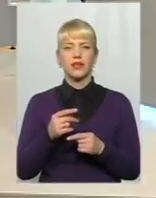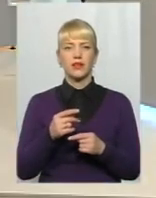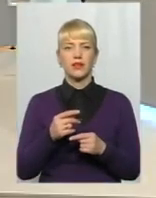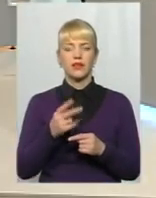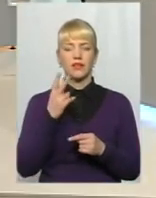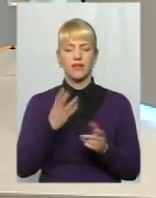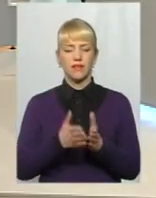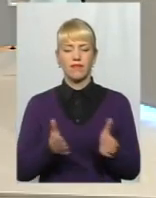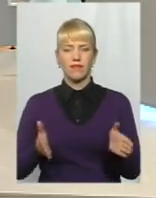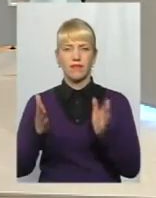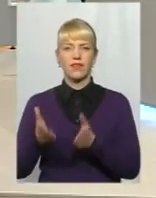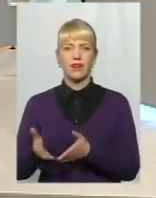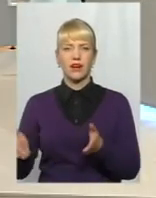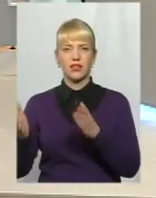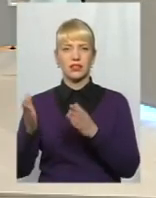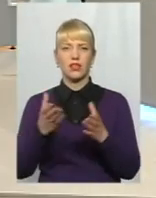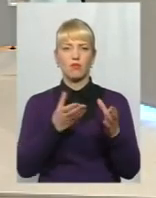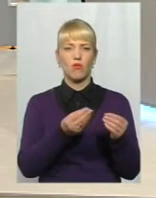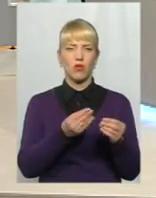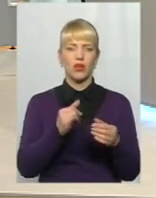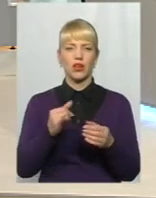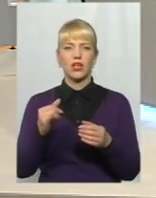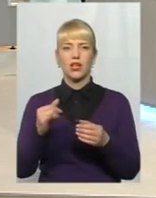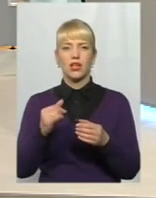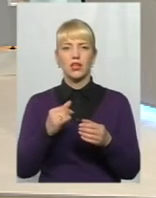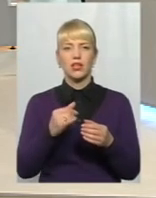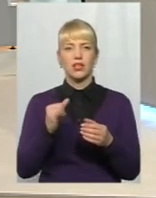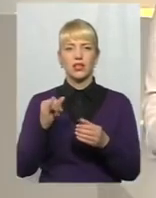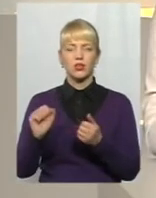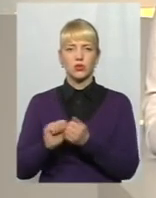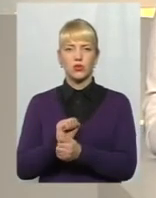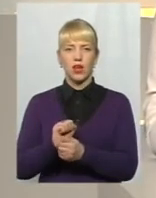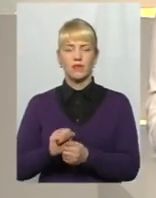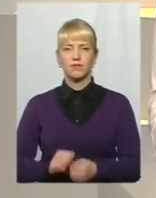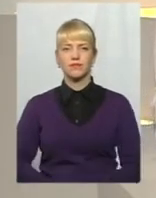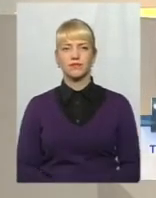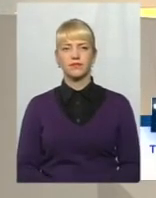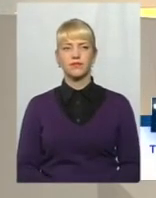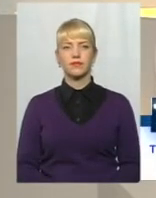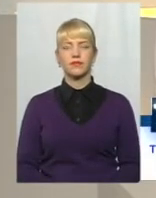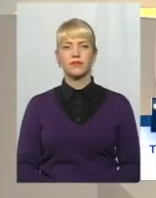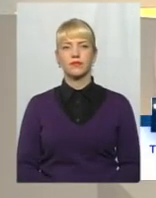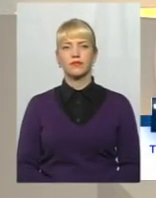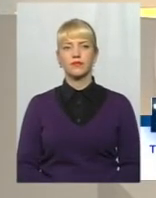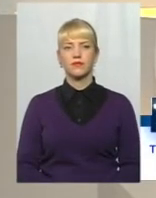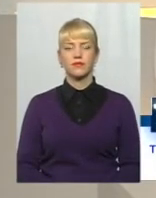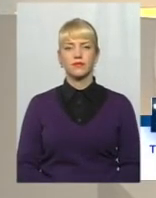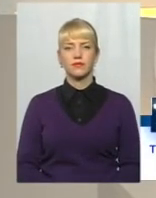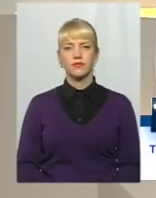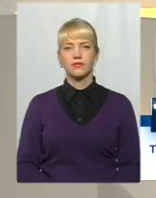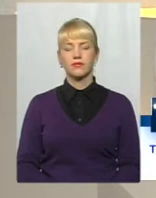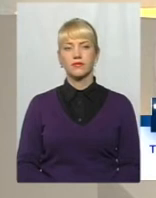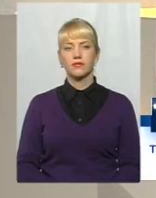контейнери розміщувати на території міста, щоб було. Дякую, пані Інна, у нас є телефонний дзвінок, давайте почуємо питання. Доброго